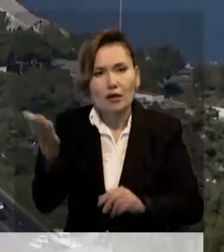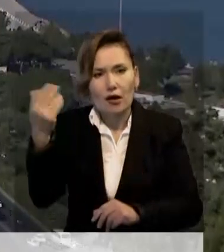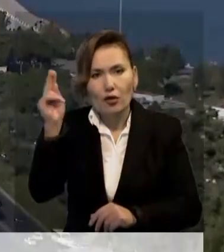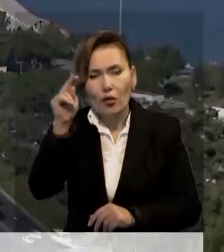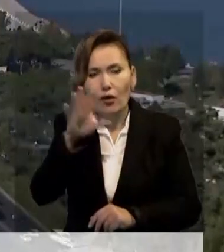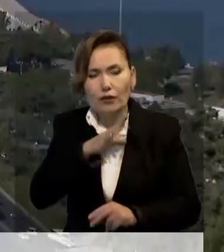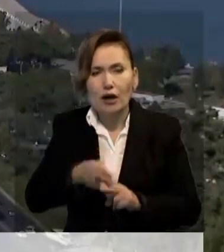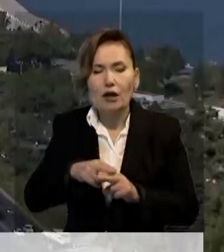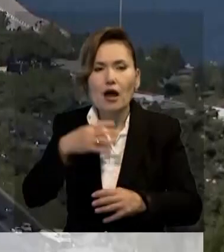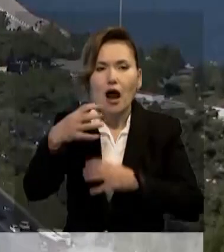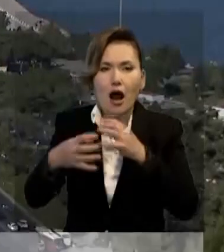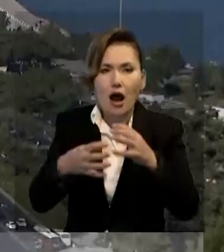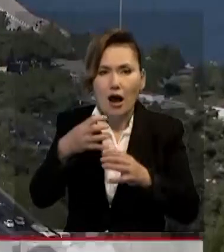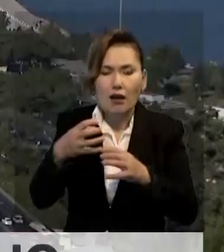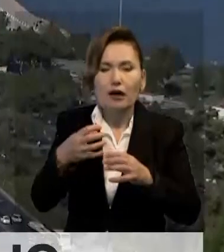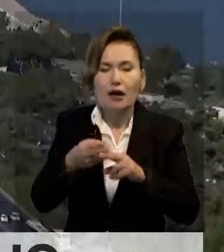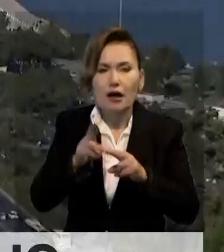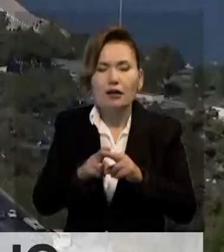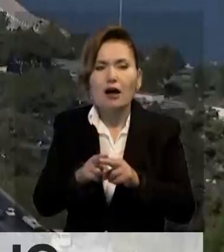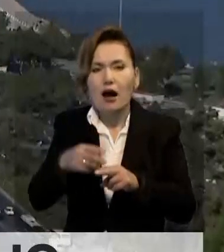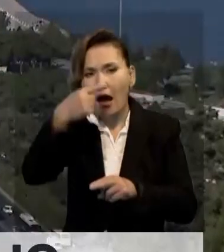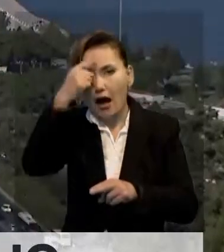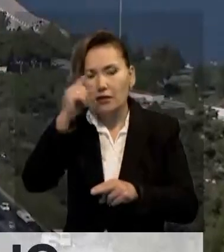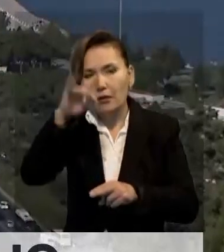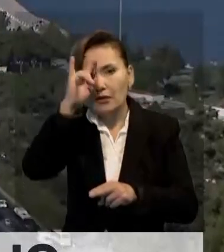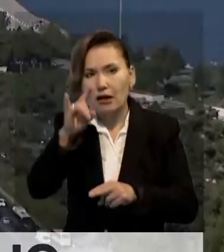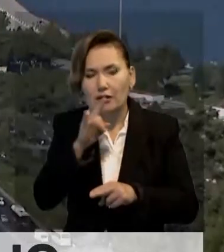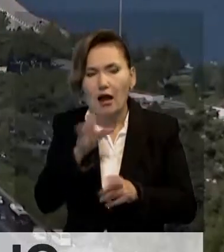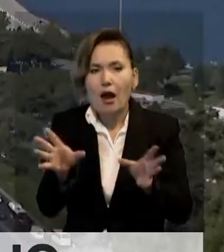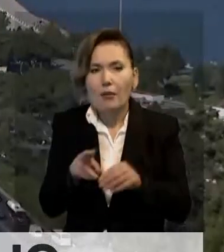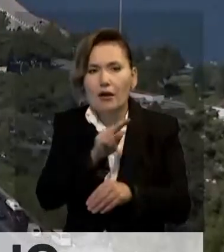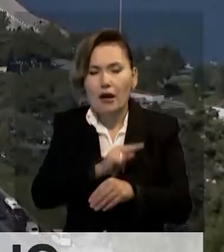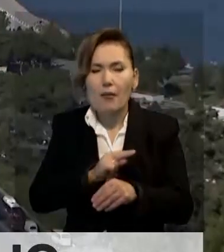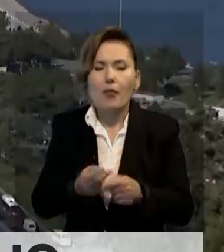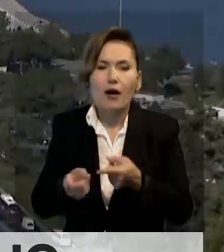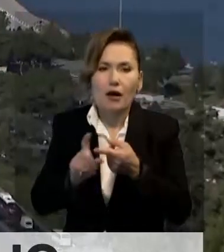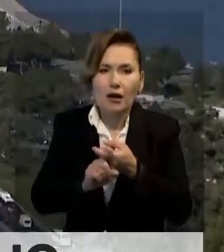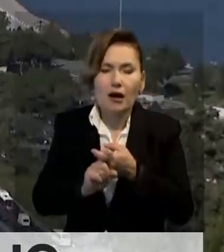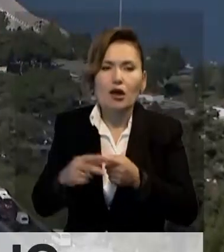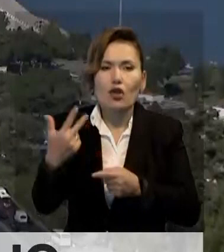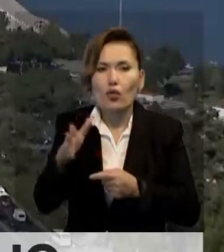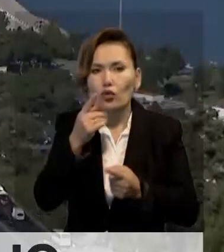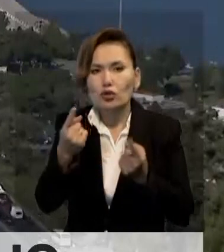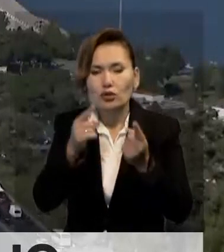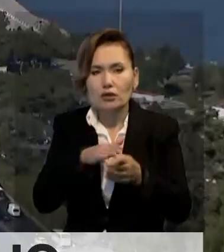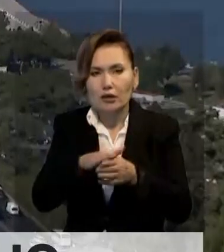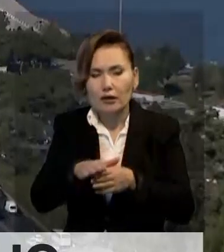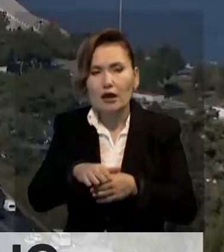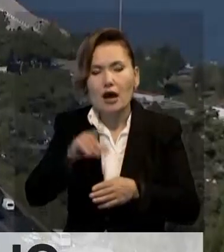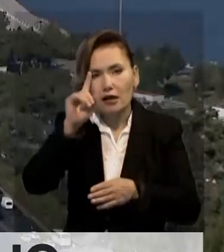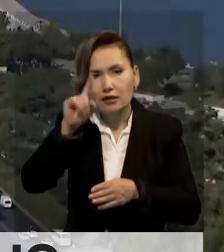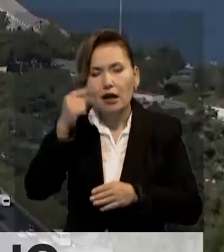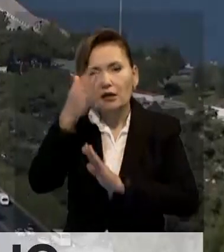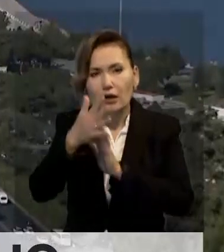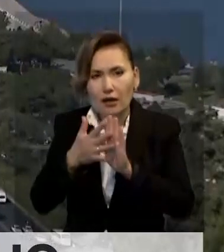қатынасты айтпағанда бір-бірін туыс деп іш тартатын қазақ пен Әзербайжан қарым-қатынасына қандай қарқын қосарын жақсы түсінеді, жақсы